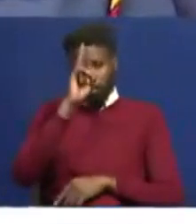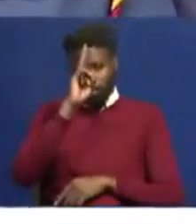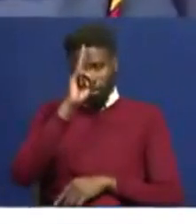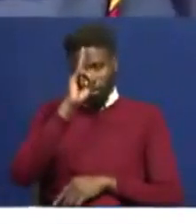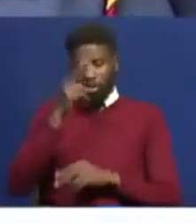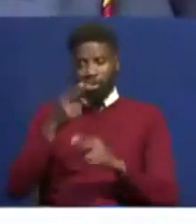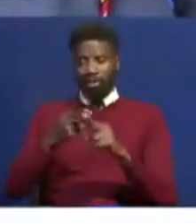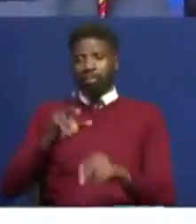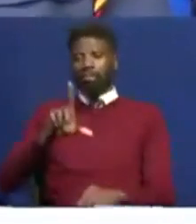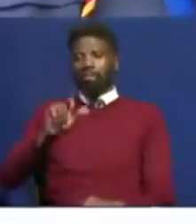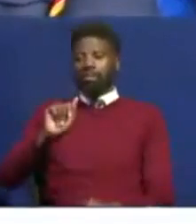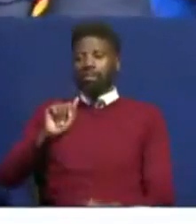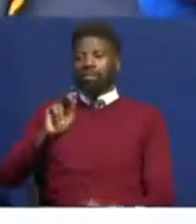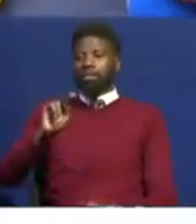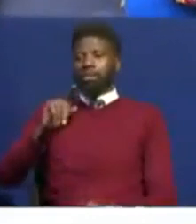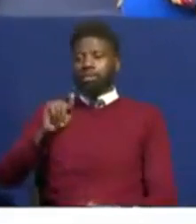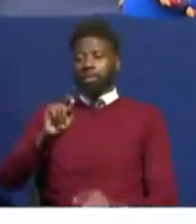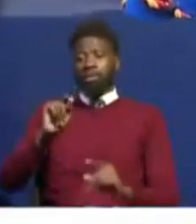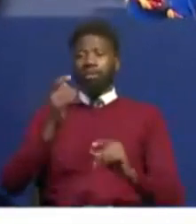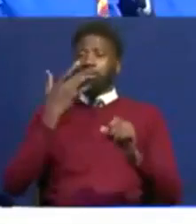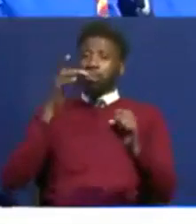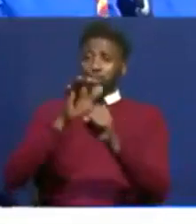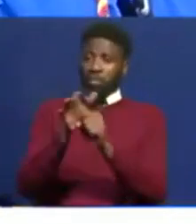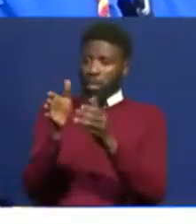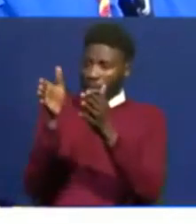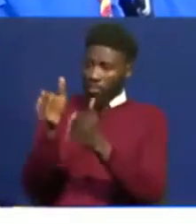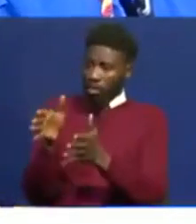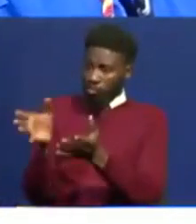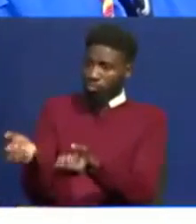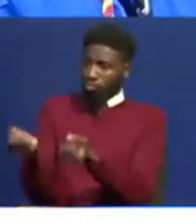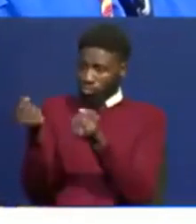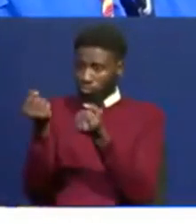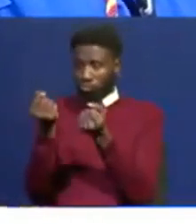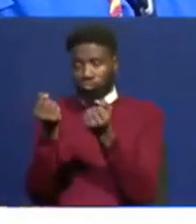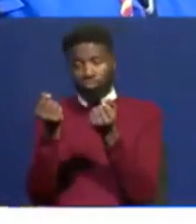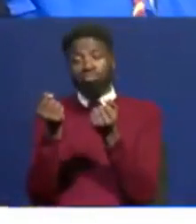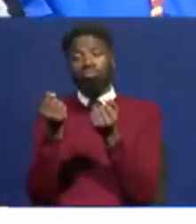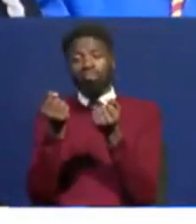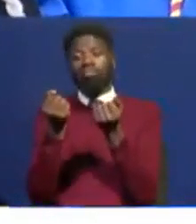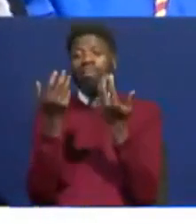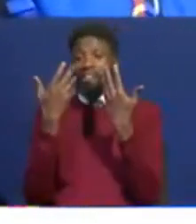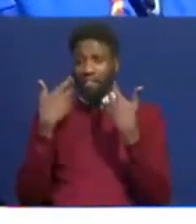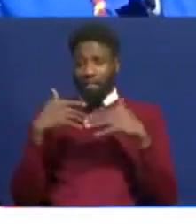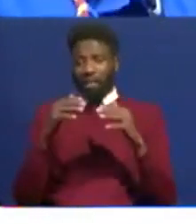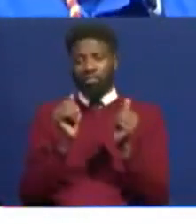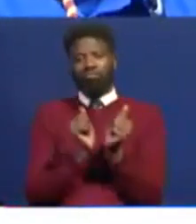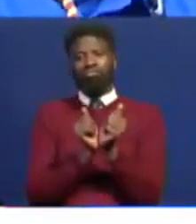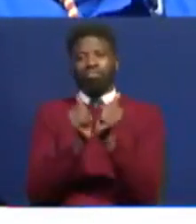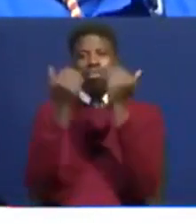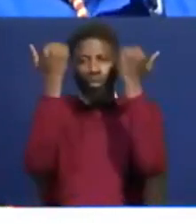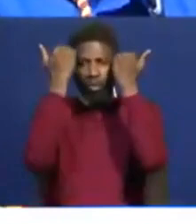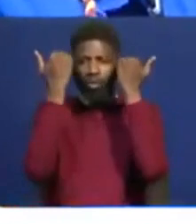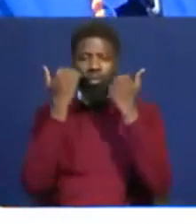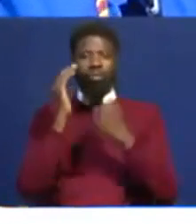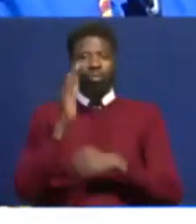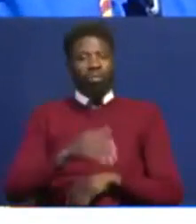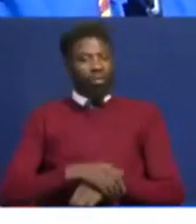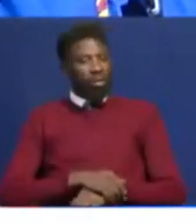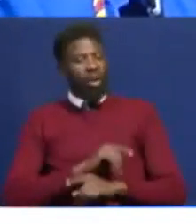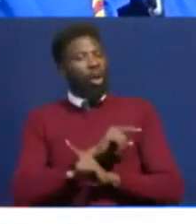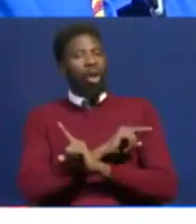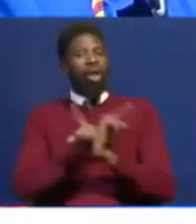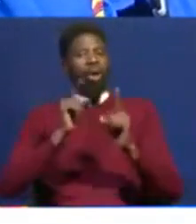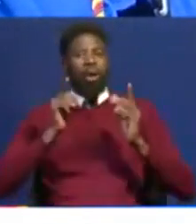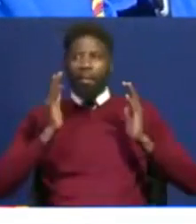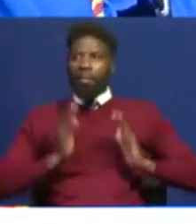kwamba mshukiwa atakamatwa na kufikishwa mahakamani. Hakuna mtu ametishiwa maisha yake. What I know is